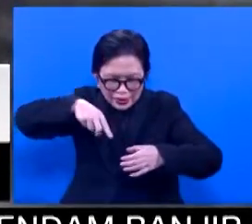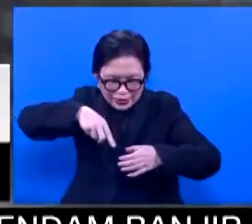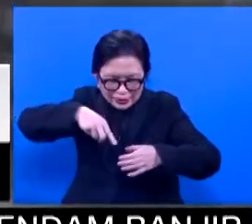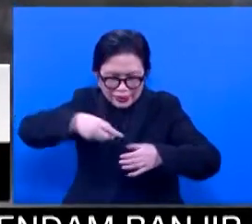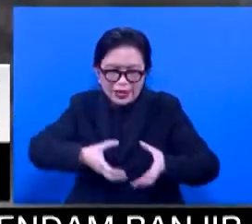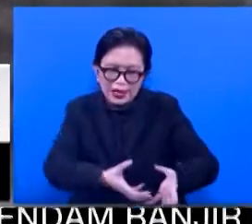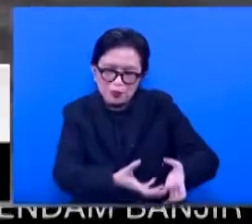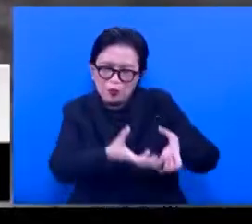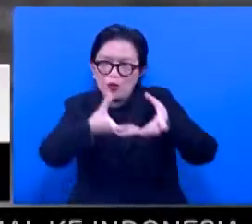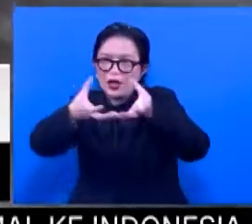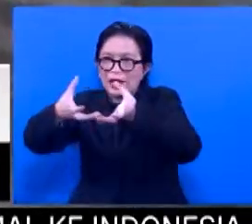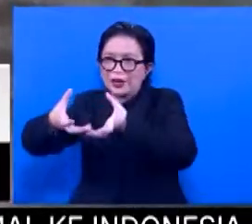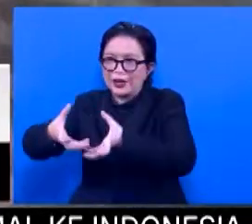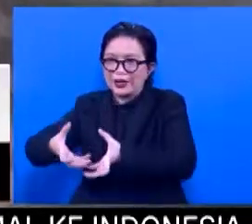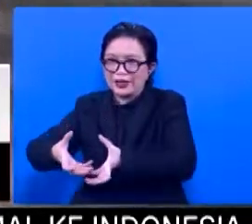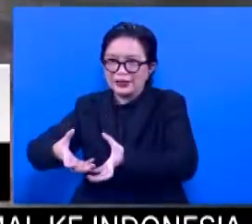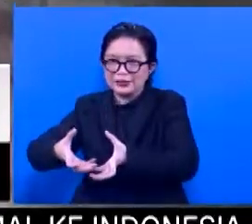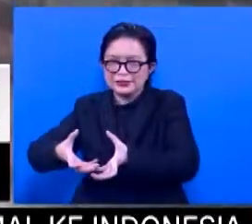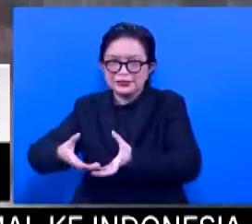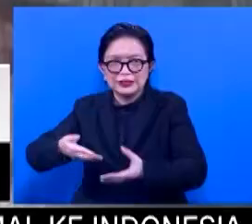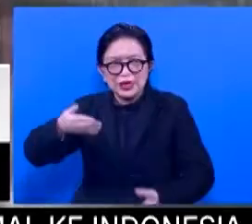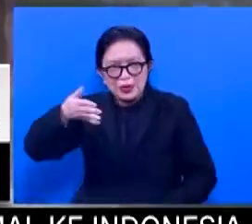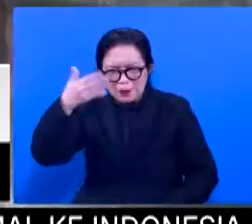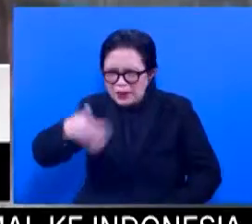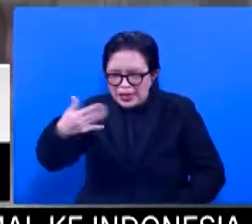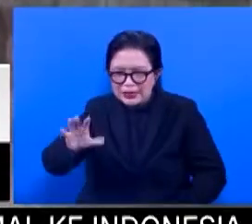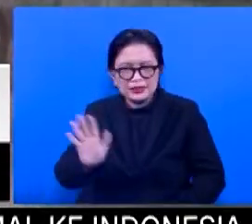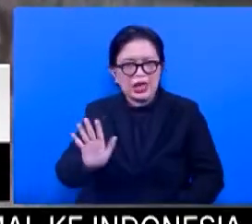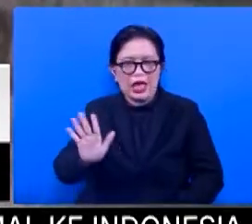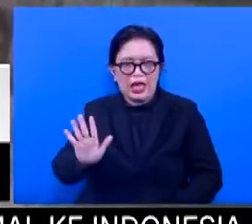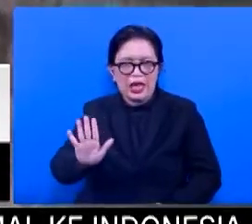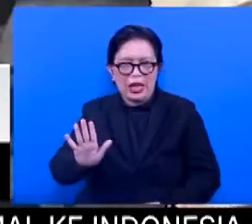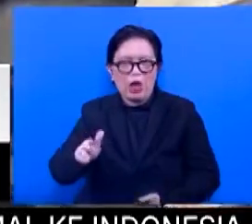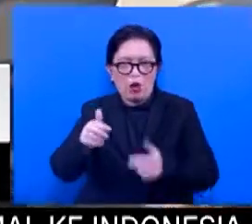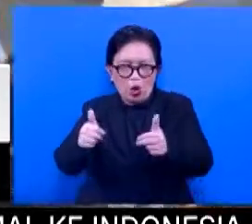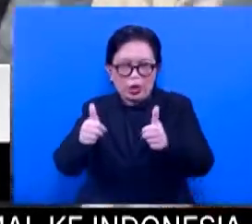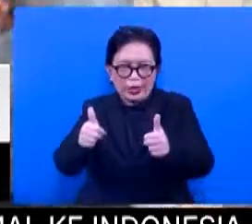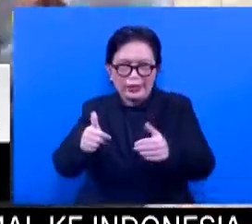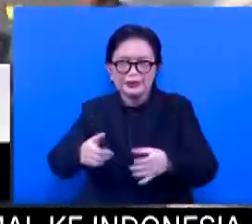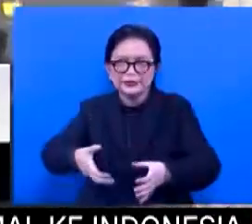packing. Udah nggak panas sih, tidak membara.